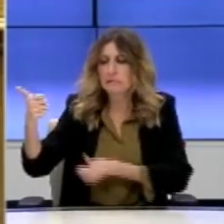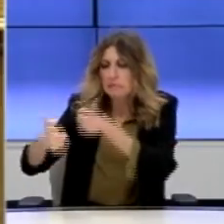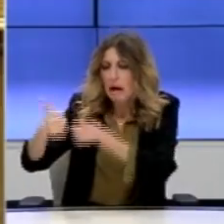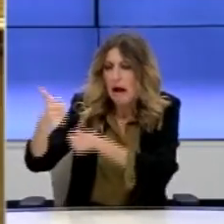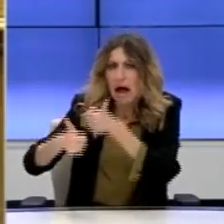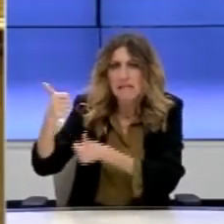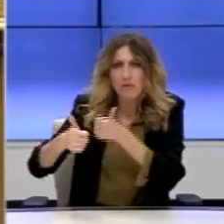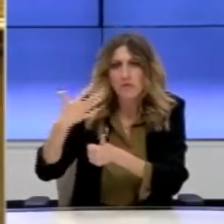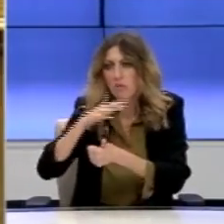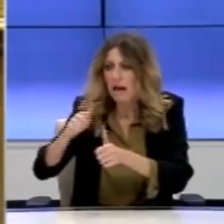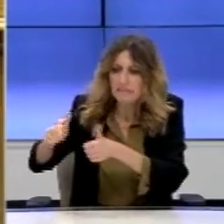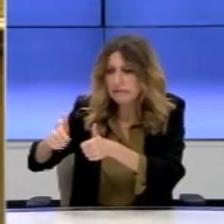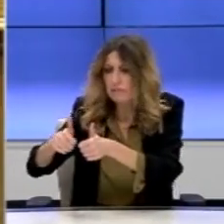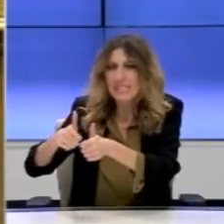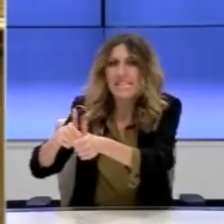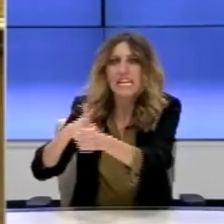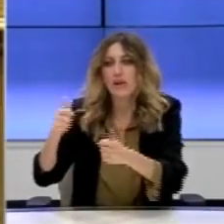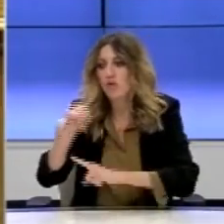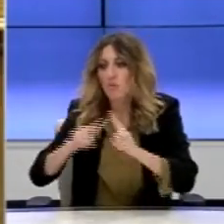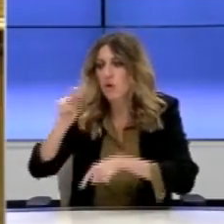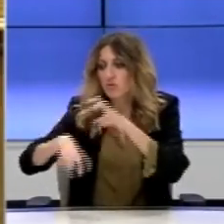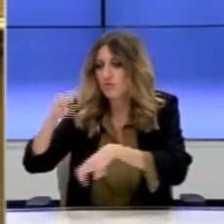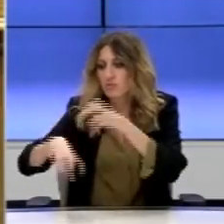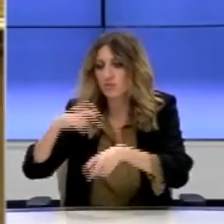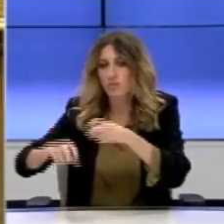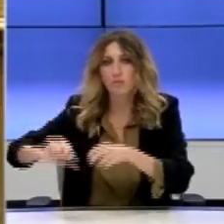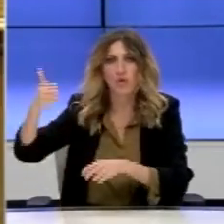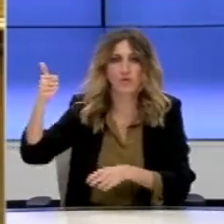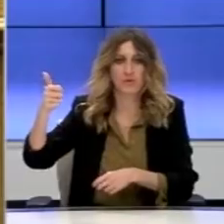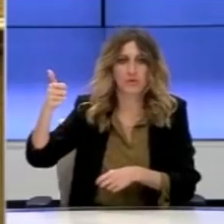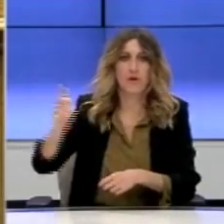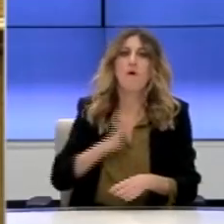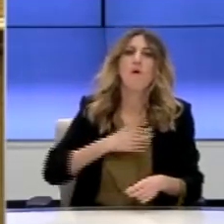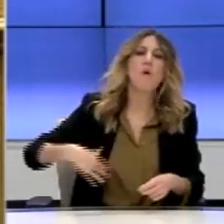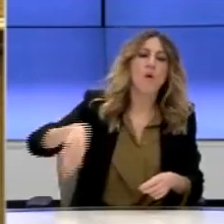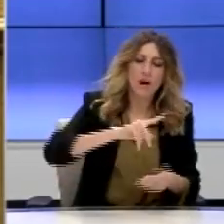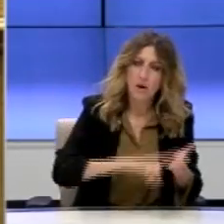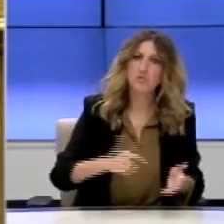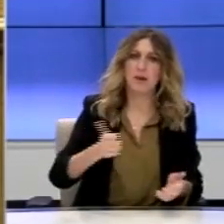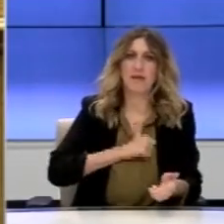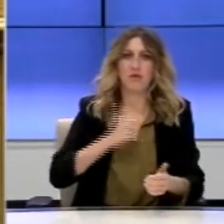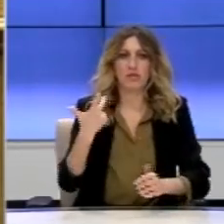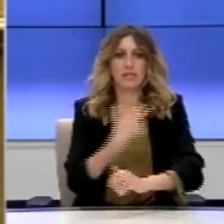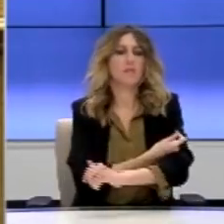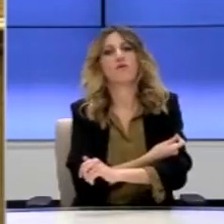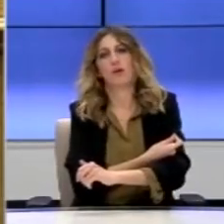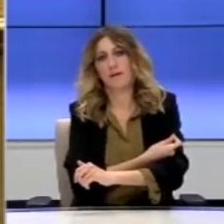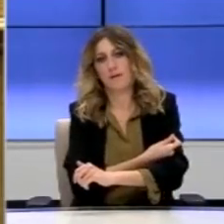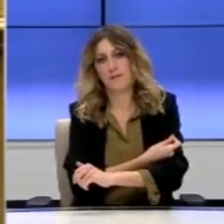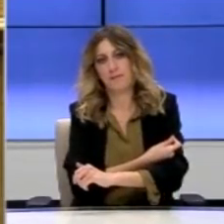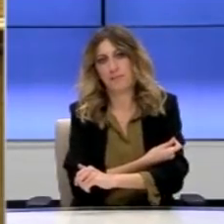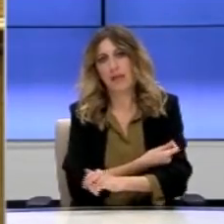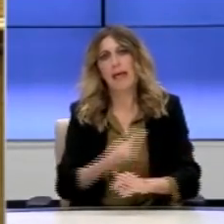σημαίνει ότι αρκούν και μόνο τα εμβόλια για να υποκαταστήσουν τα χάλια που υπάρχουν στο δημόσιο